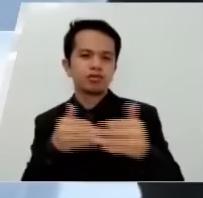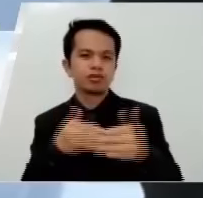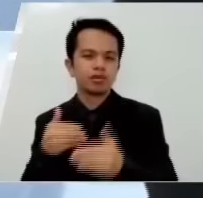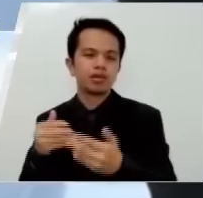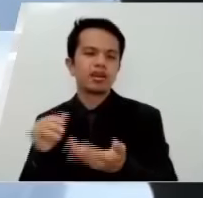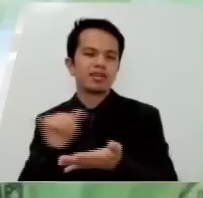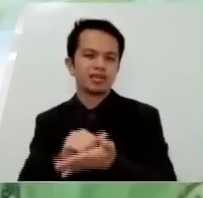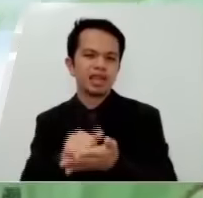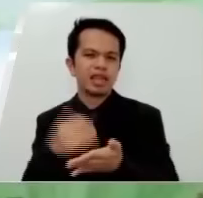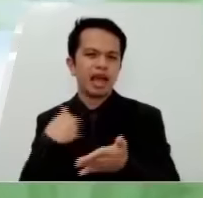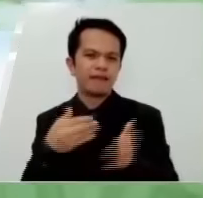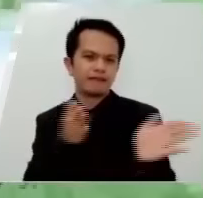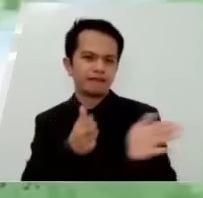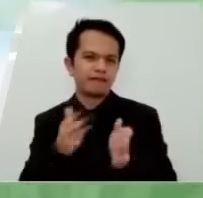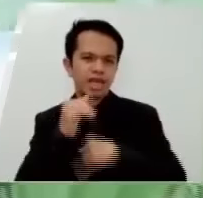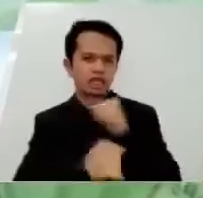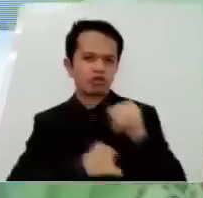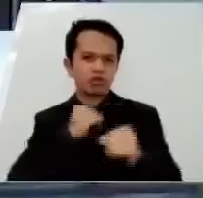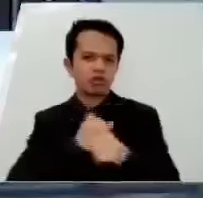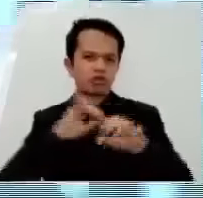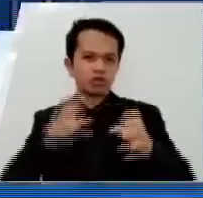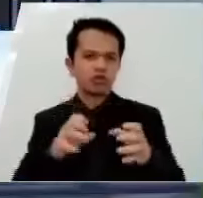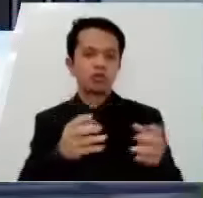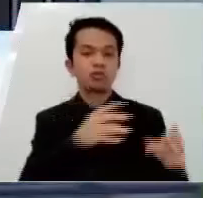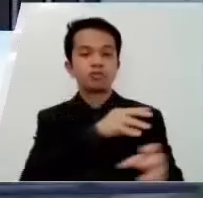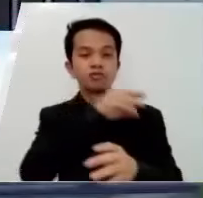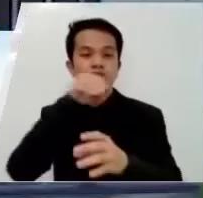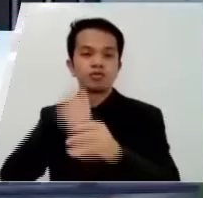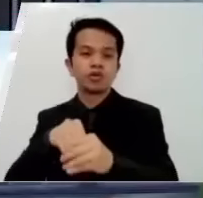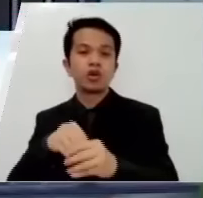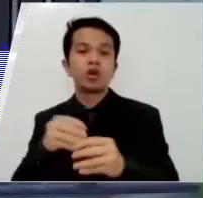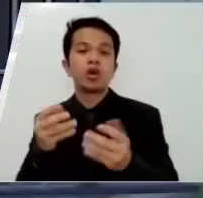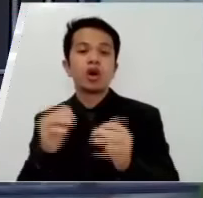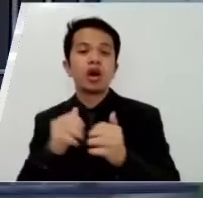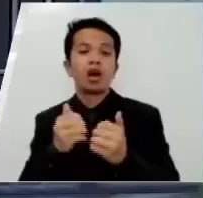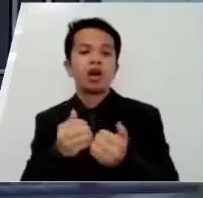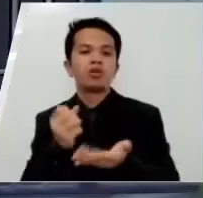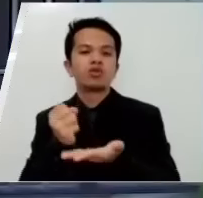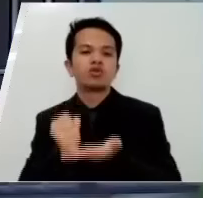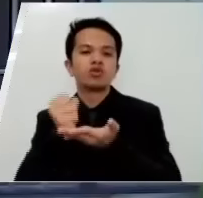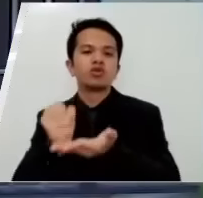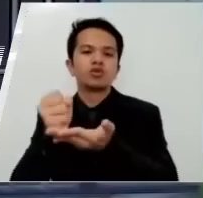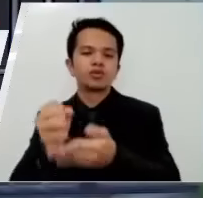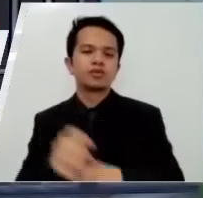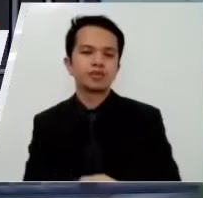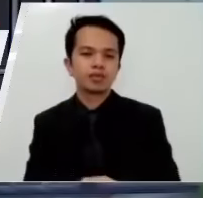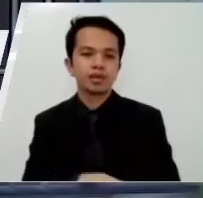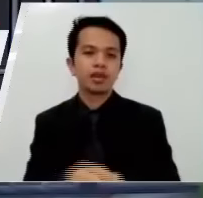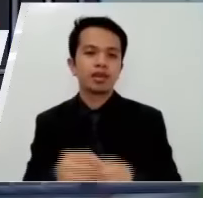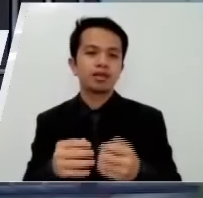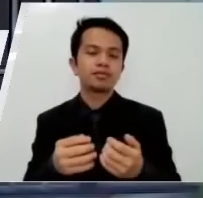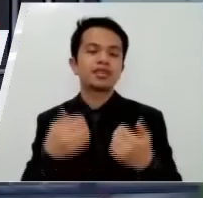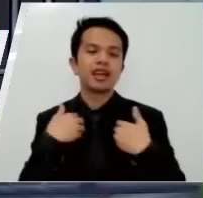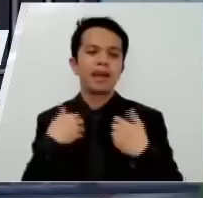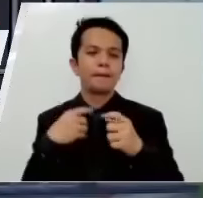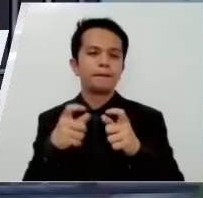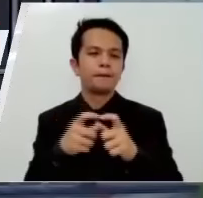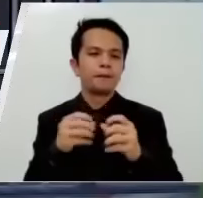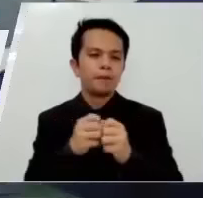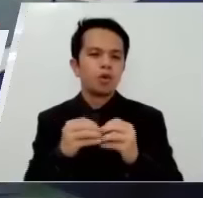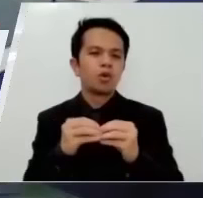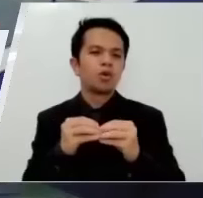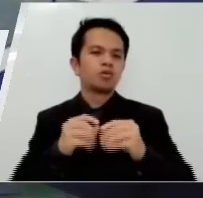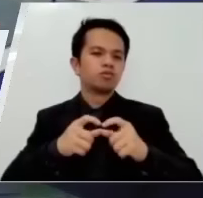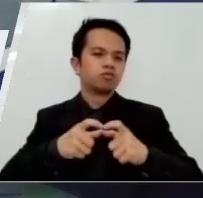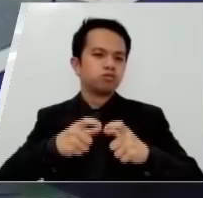na maaaring ipinasok sa bansa gamit ang yate. It is not impossible na ito ay bahagi ng mas malaking shipment po ng